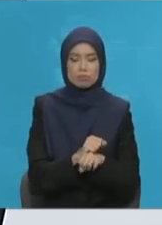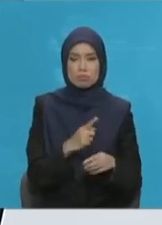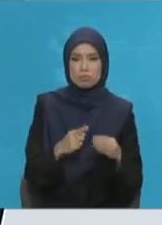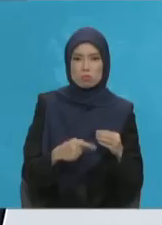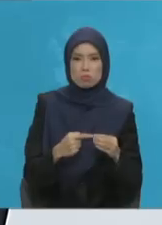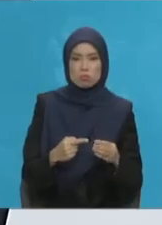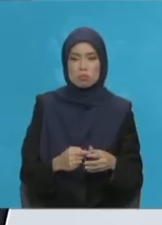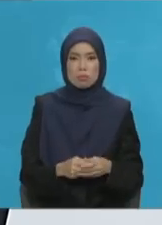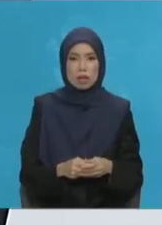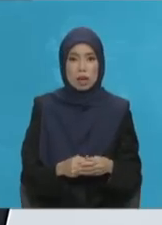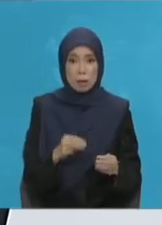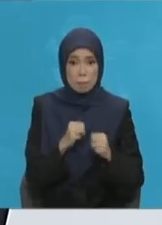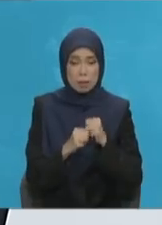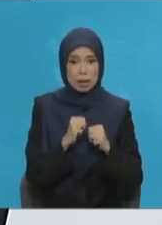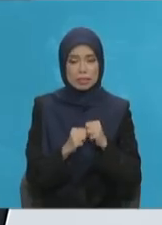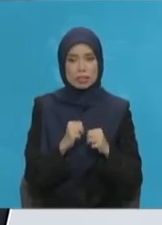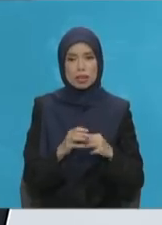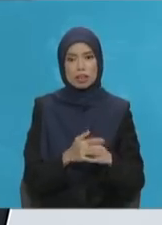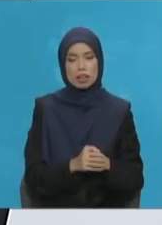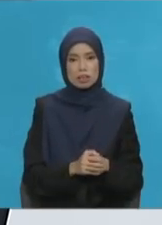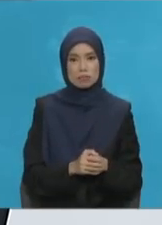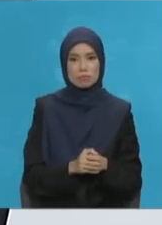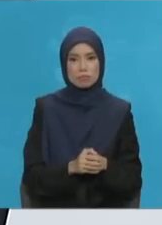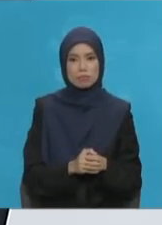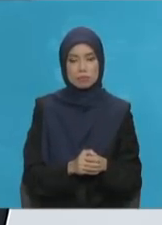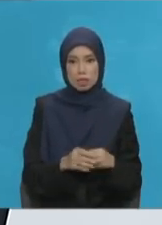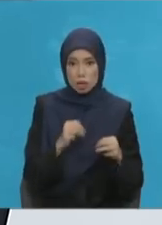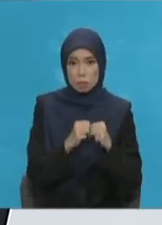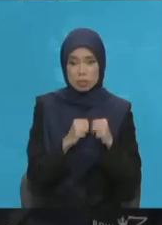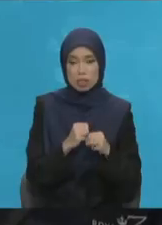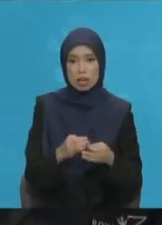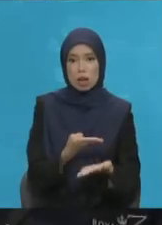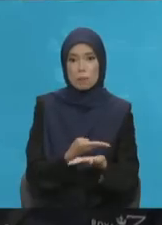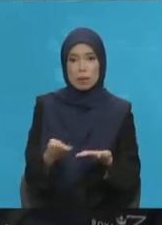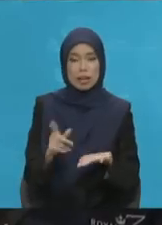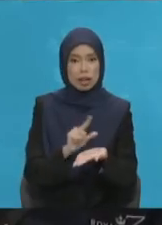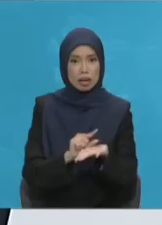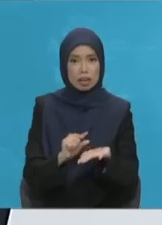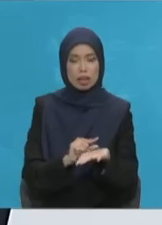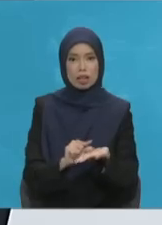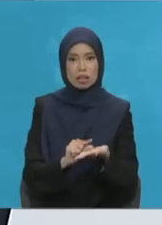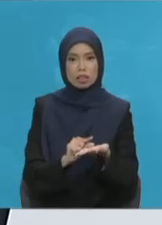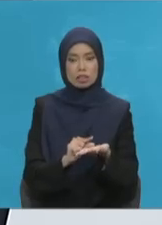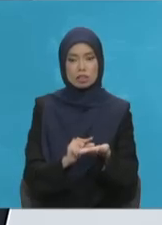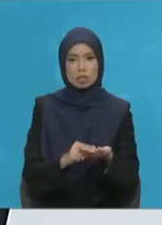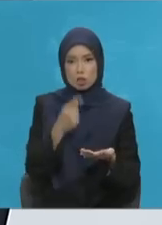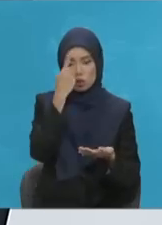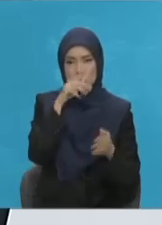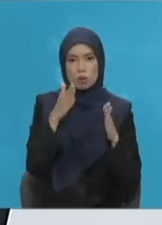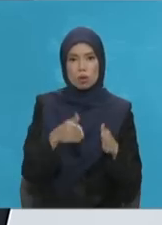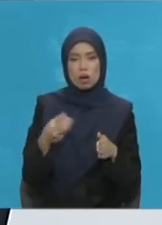beberapa isu seperti isu pembayaran gaji bagi seorang shift commercial